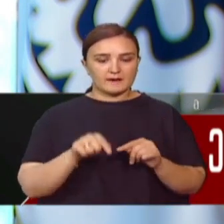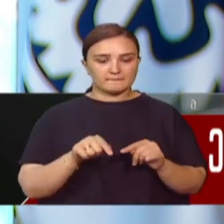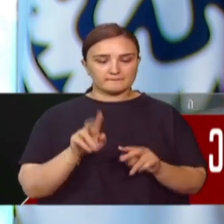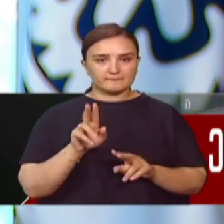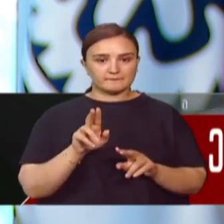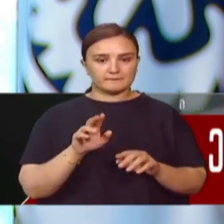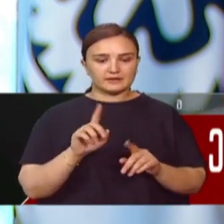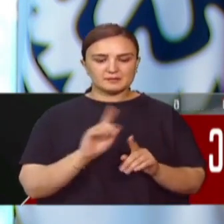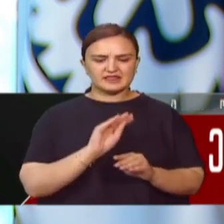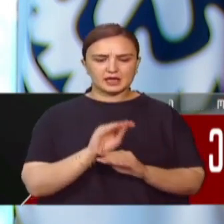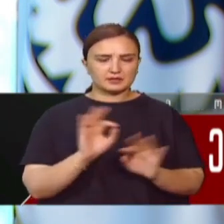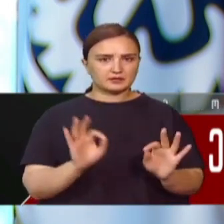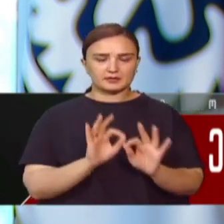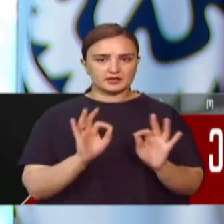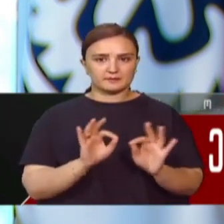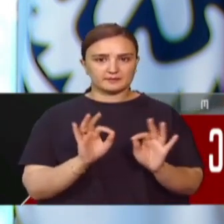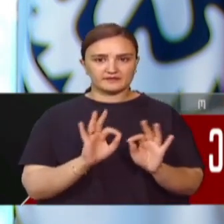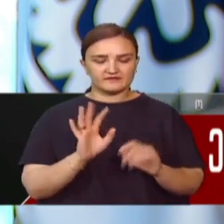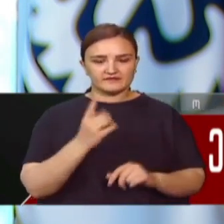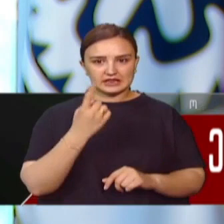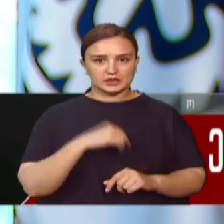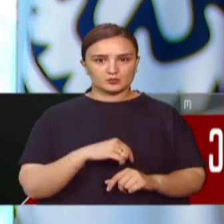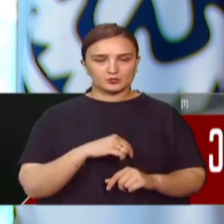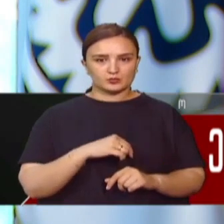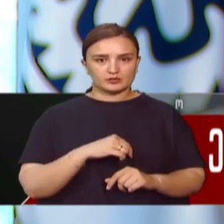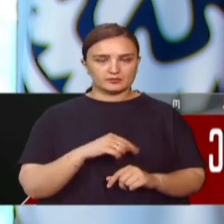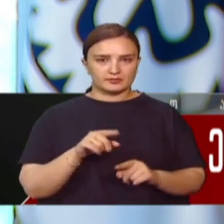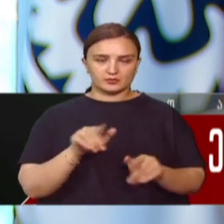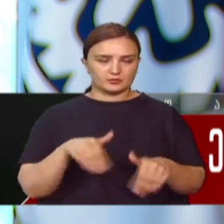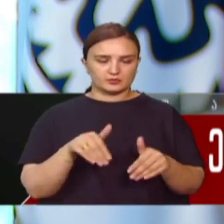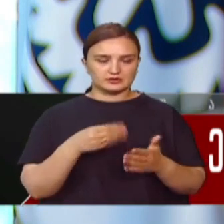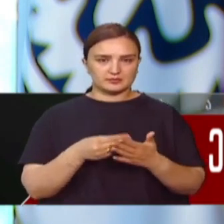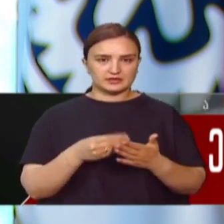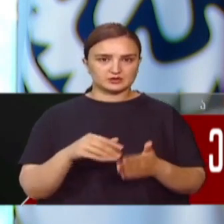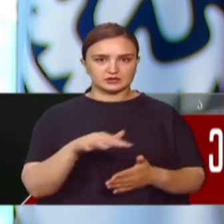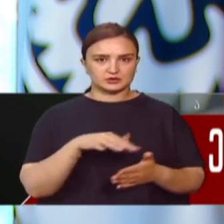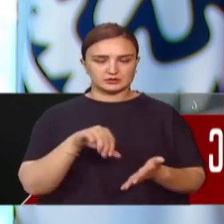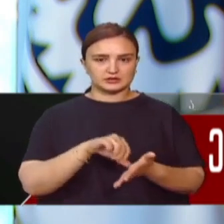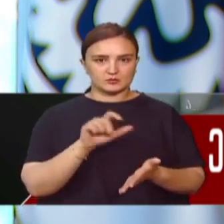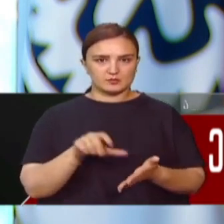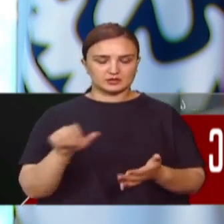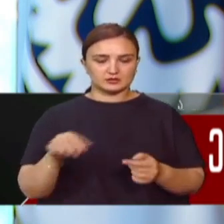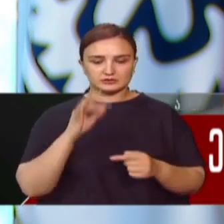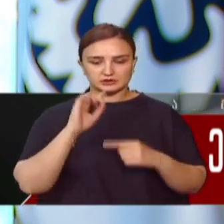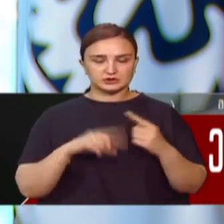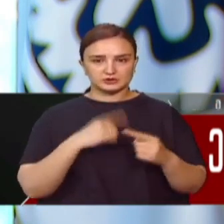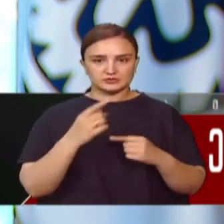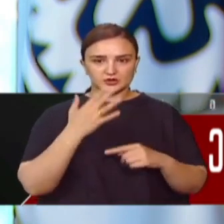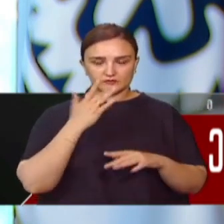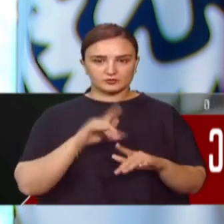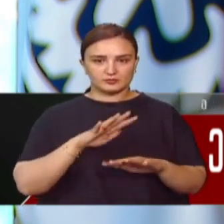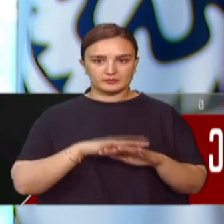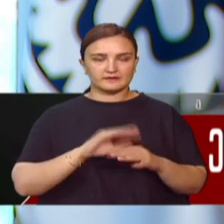რეგულაციით არანაირი დამატებითი ვალდებულება არ ეკისრება საფინანსო სექტორის წარმომადგენლებს. შემდგომში ეროვნული